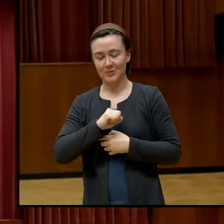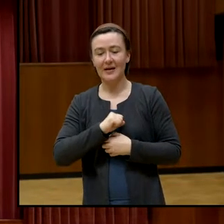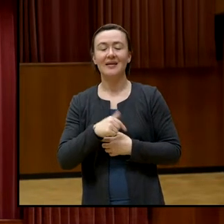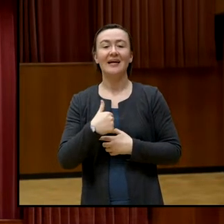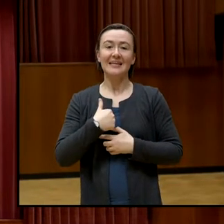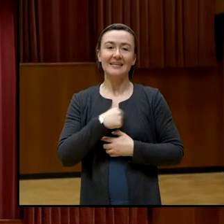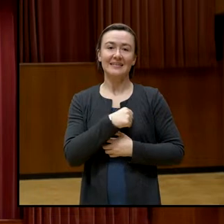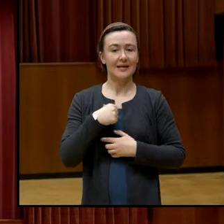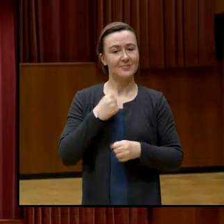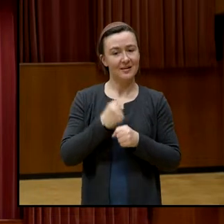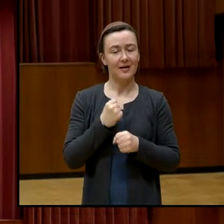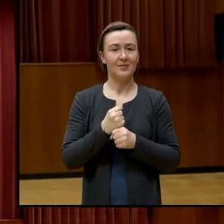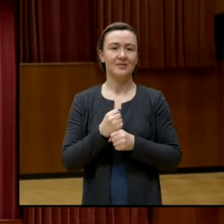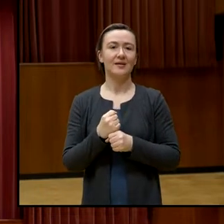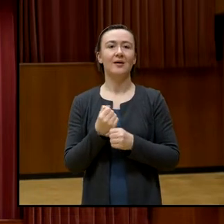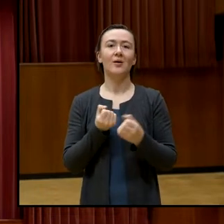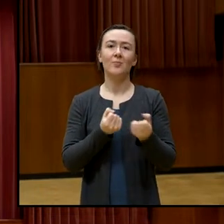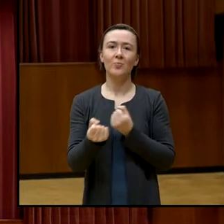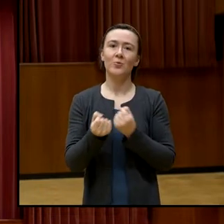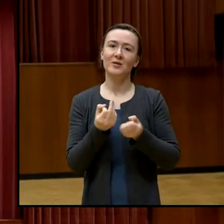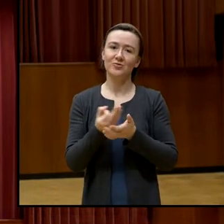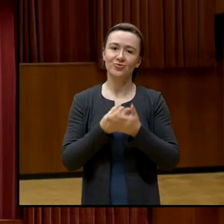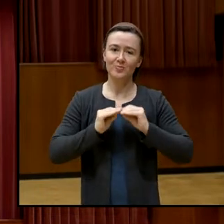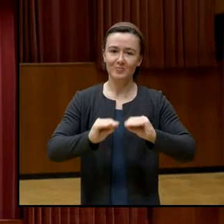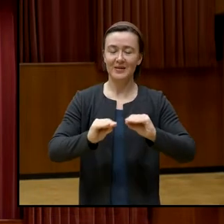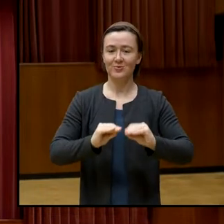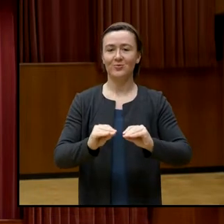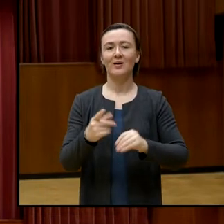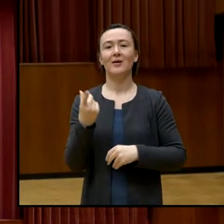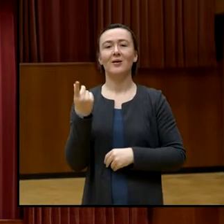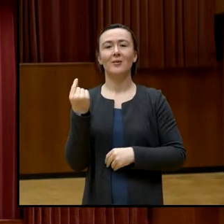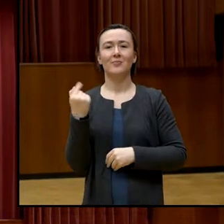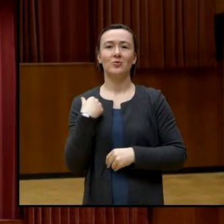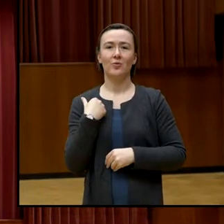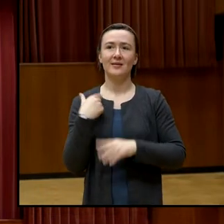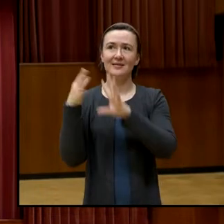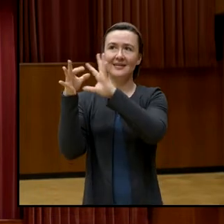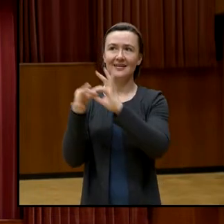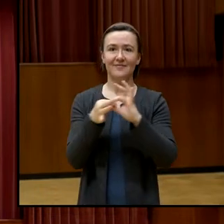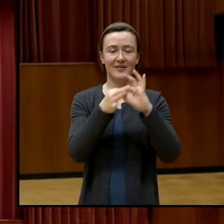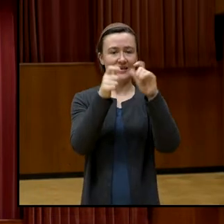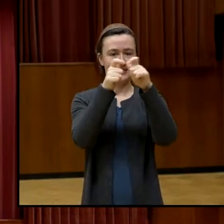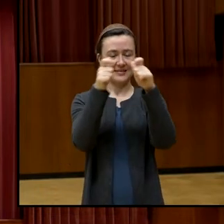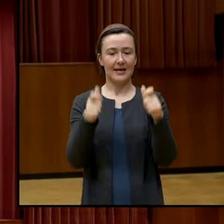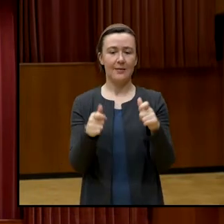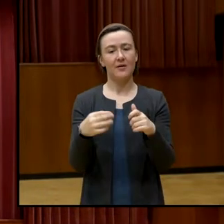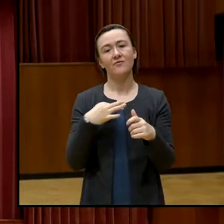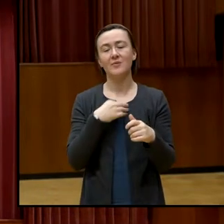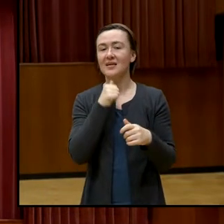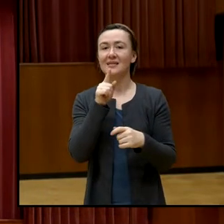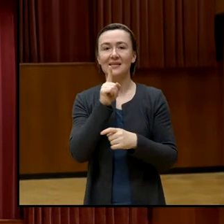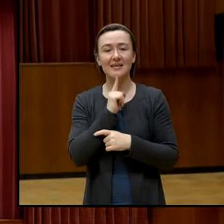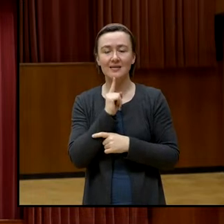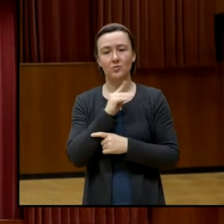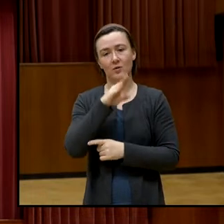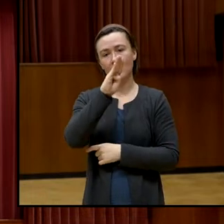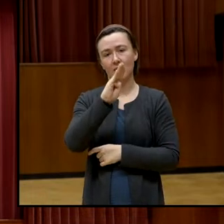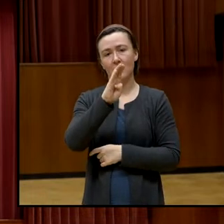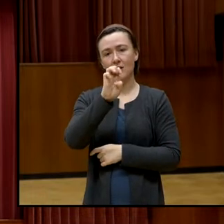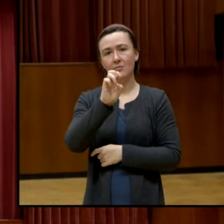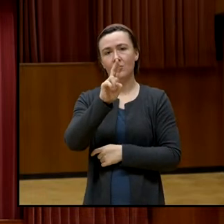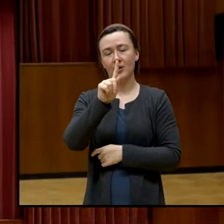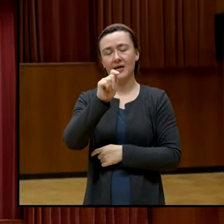als einen Referenzrahmen nicht nur den Beutelsbacher Konsens verstehe, sondern vor allem auch die